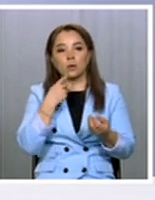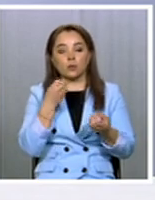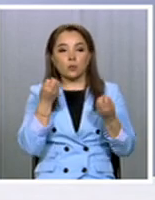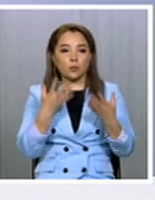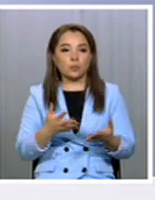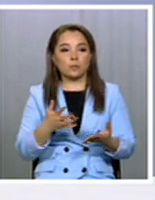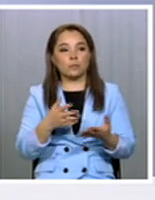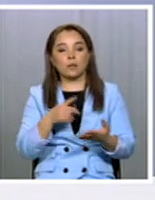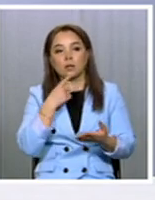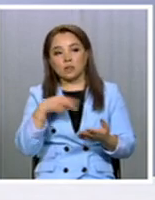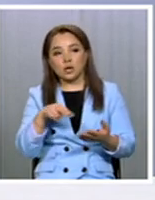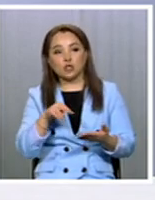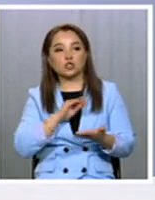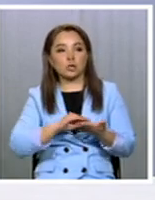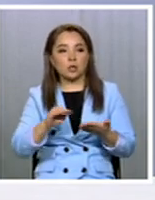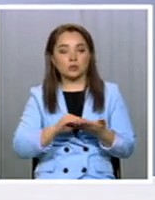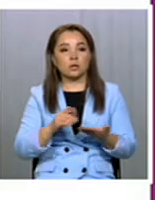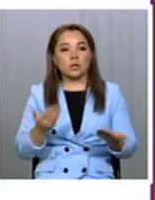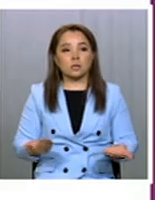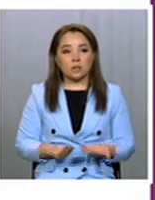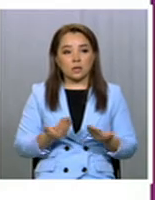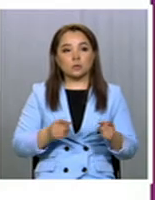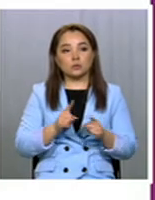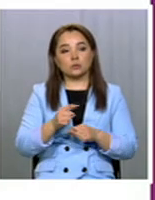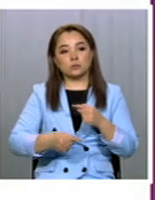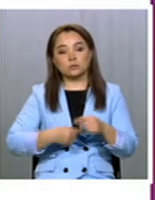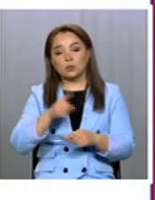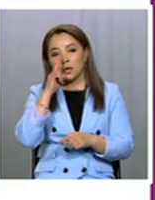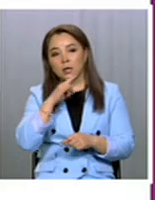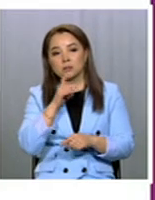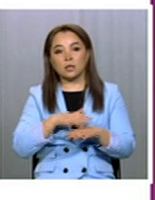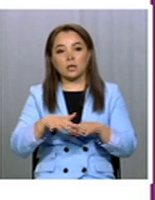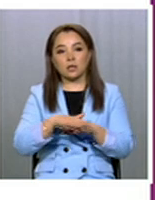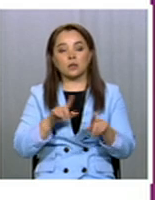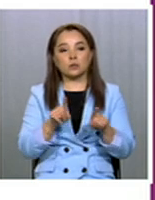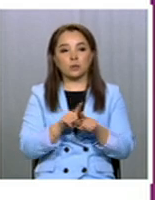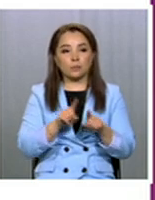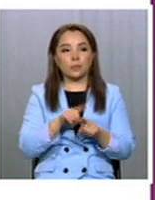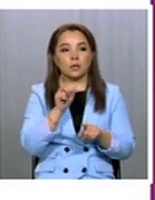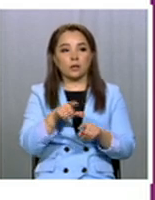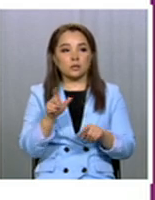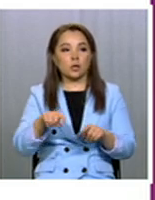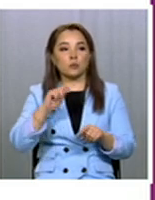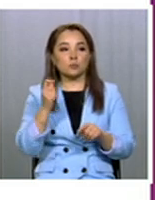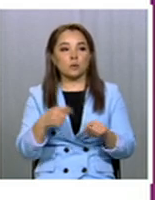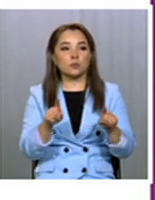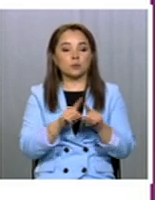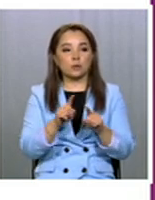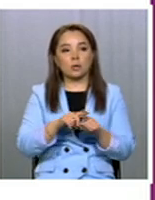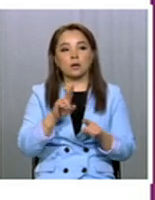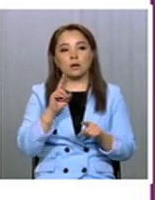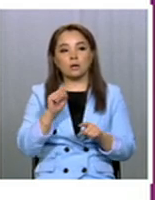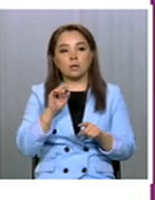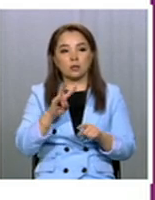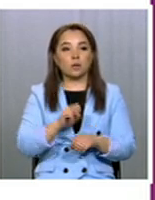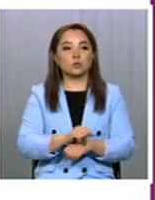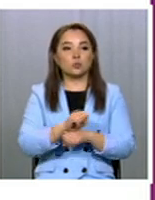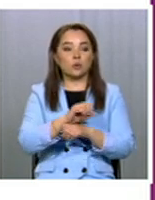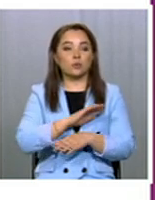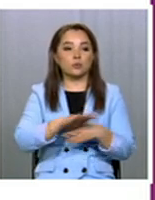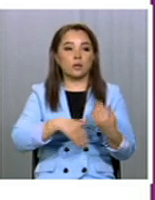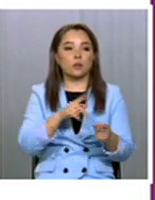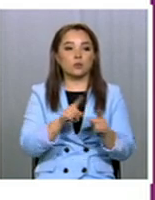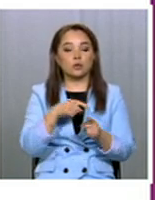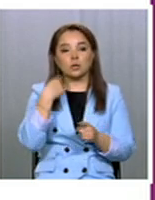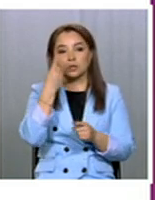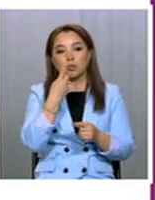қазақ халқының тұрмыс тіршілігін, сонымен қатар Қазақстанда болып жатқан азамат соғысы, Қазан төңкерісіне дейінгі кейінгі жылдарды